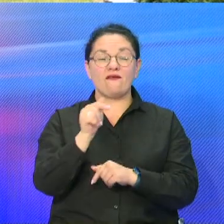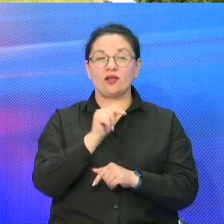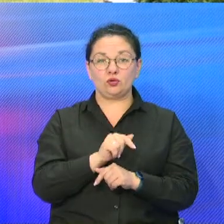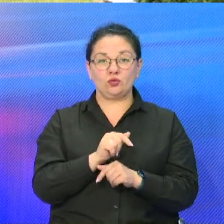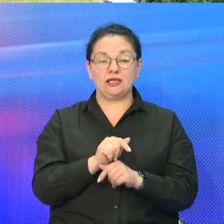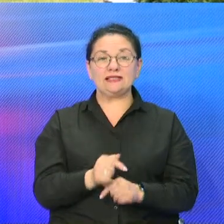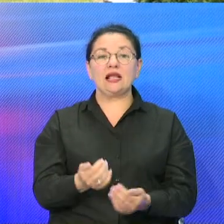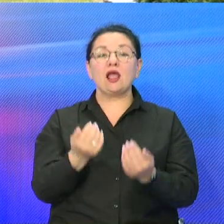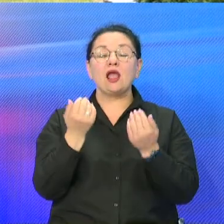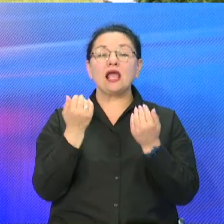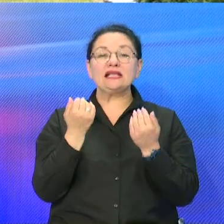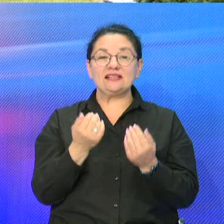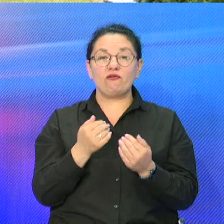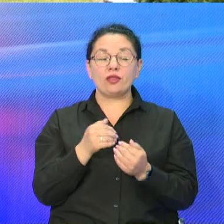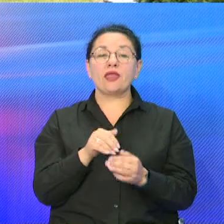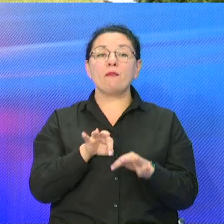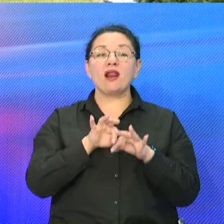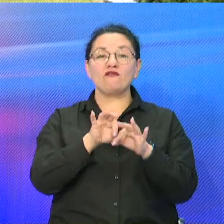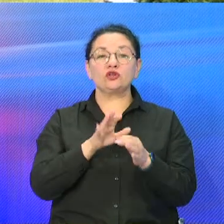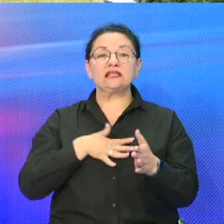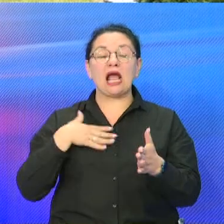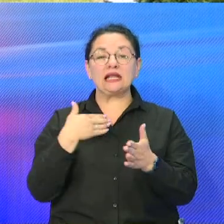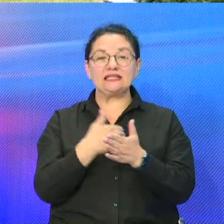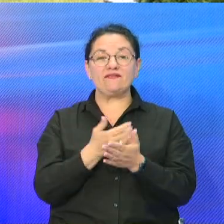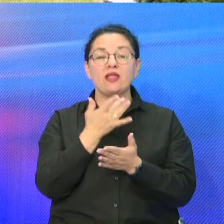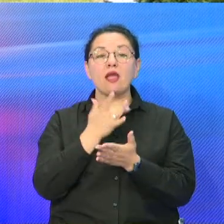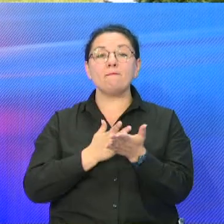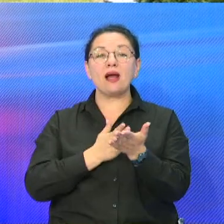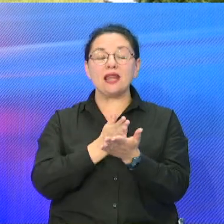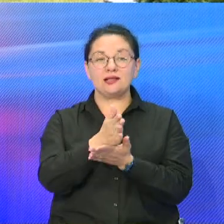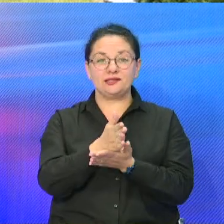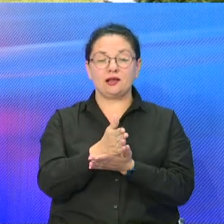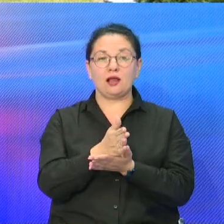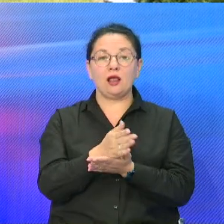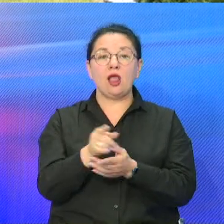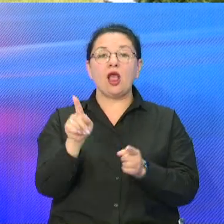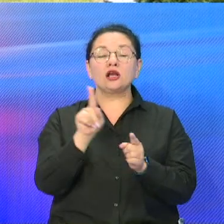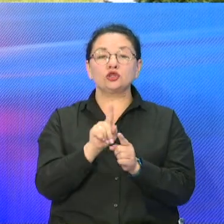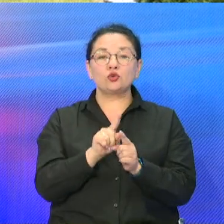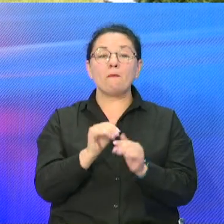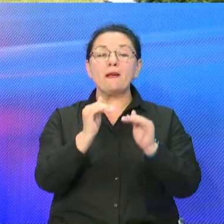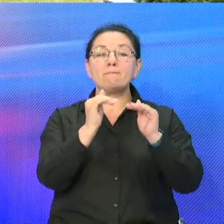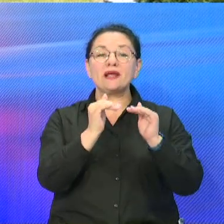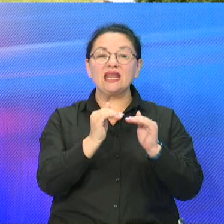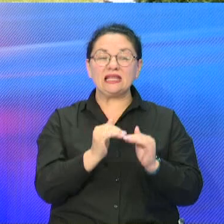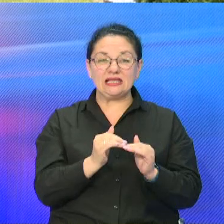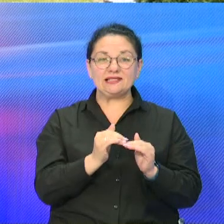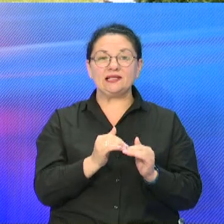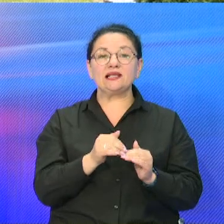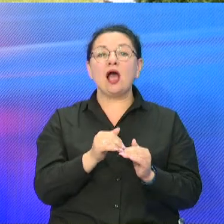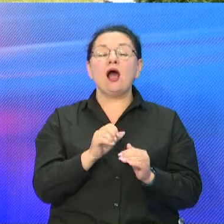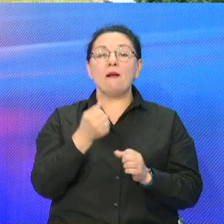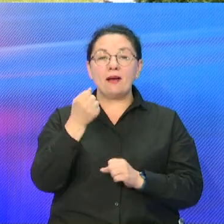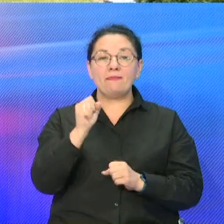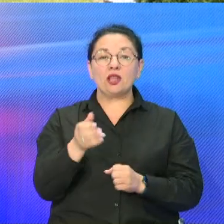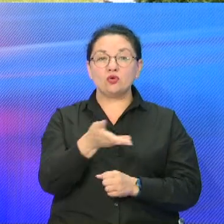Сегодня очень идет активная политика, чтобы подавить, чтобы принизить подвиг нашего народа, но мы, как